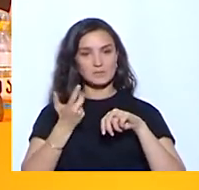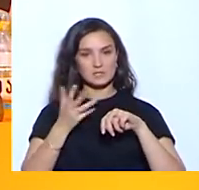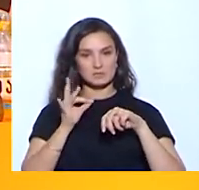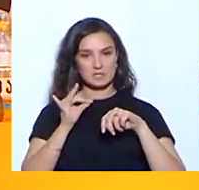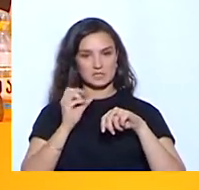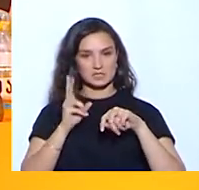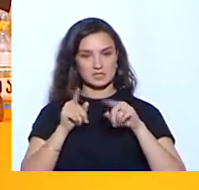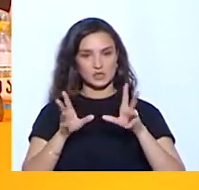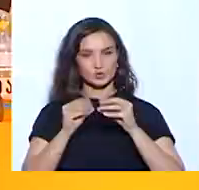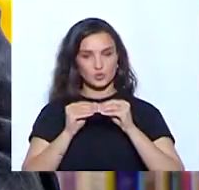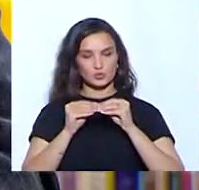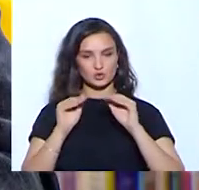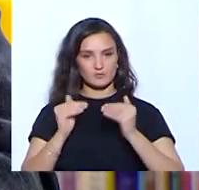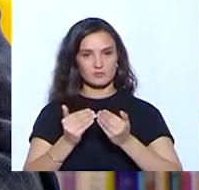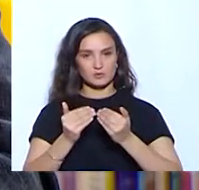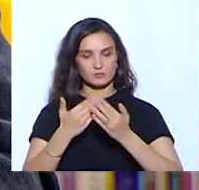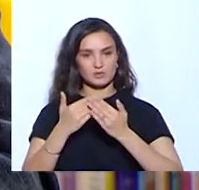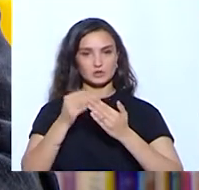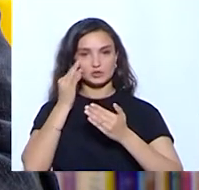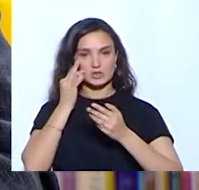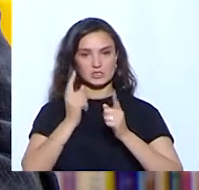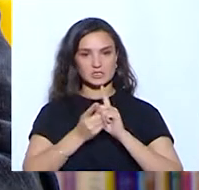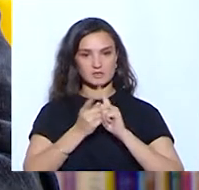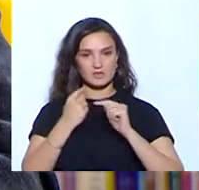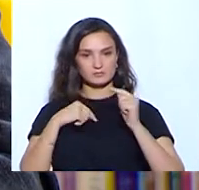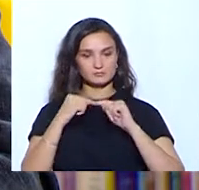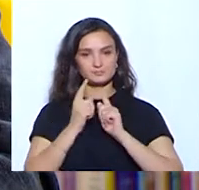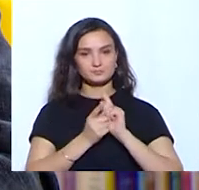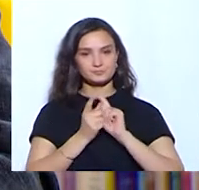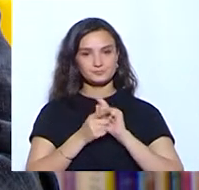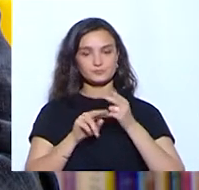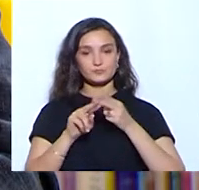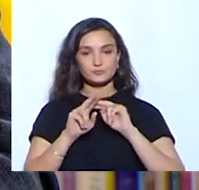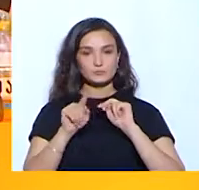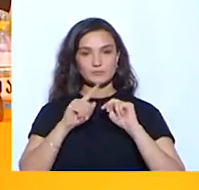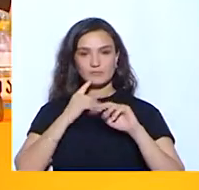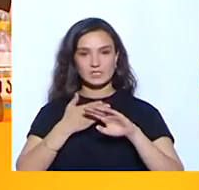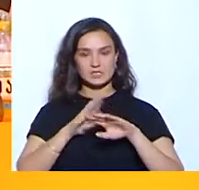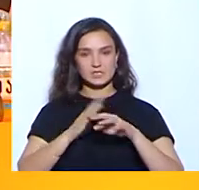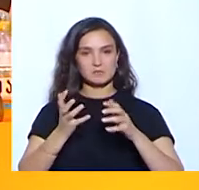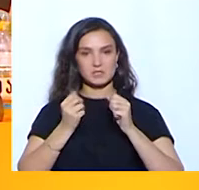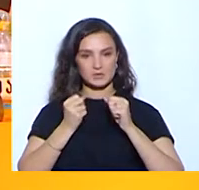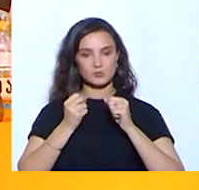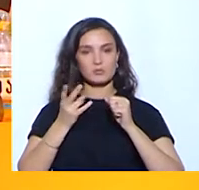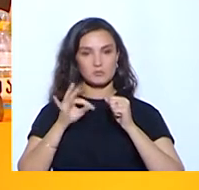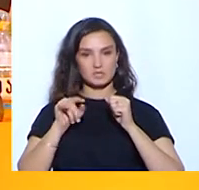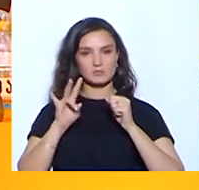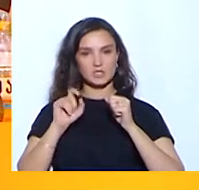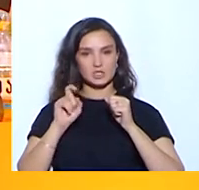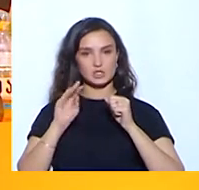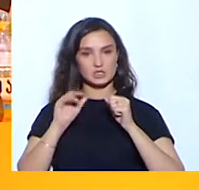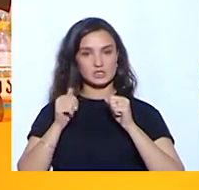რისკ ფაქტორი ერთდროულად შევამციროთ. მაგალითად, შაქრის ცვლა მოვაწესრიგოთ, იმიტომ რომ ეს არის ძნელად შეთვისებადი, მაგრამ